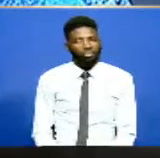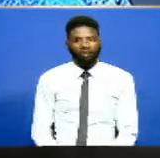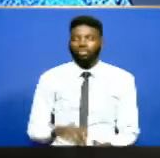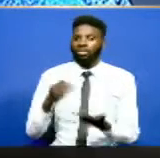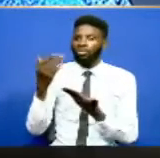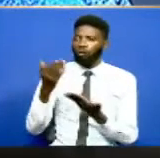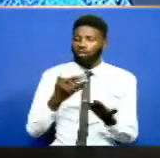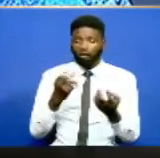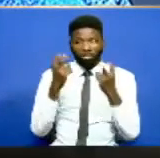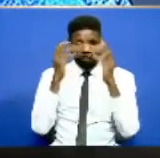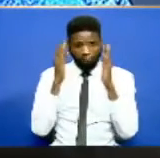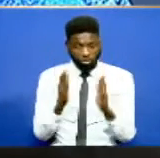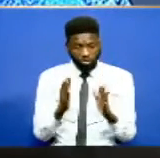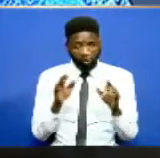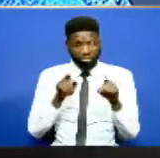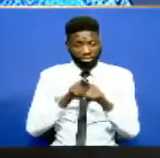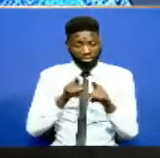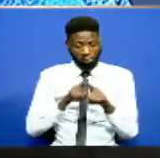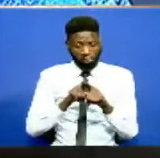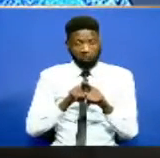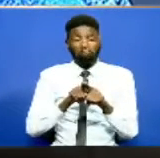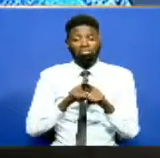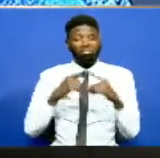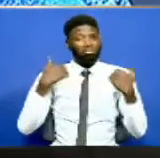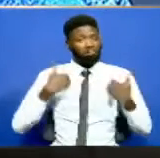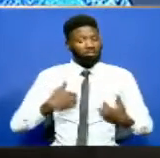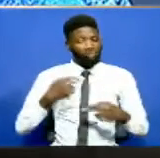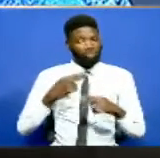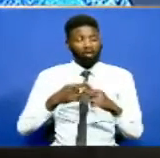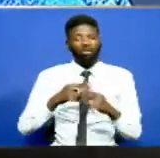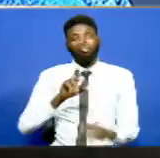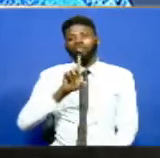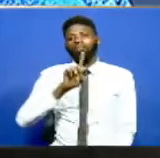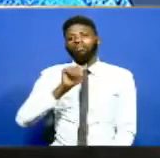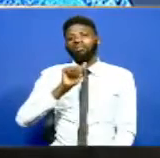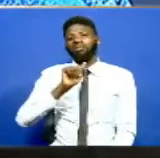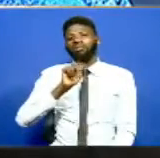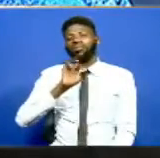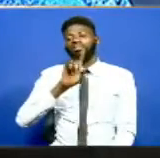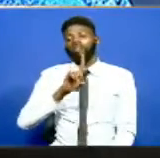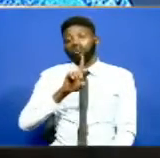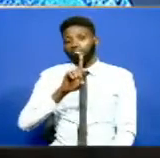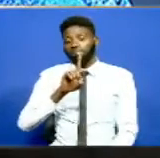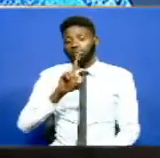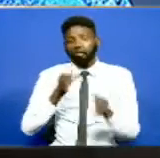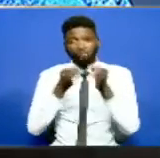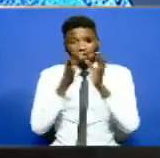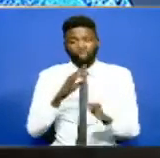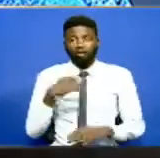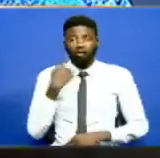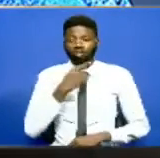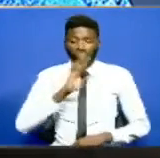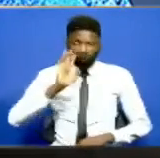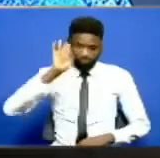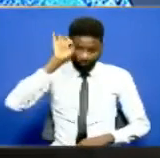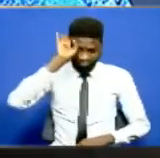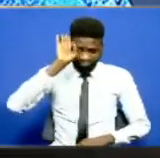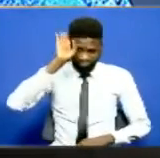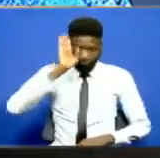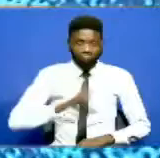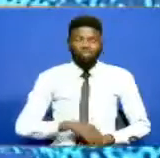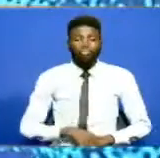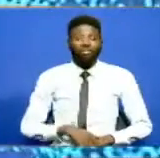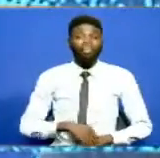Karibu mtazamaji, kama kawaida wengi wananiita Karanja David na anayenisaidia kwa lugha ishara ni Byron Abuli. Tuanzia Kisii